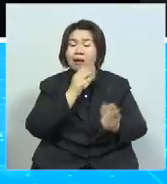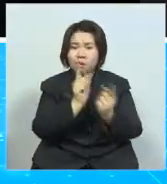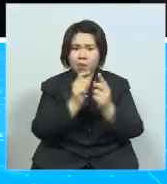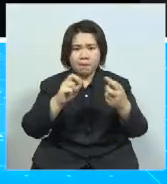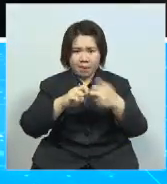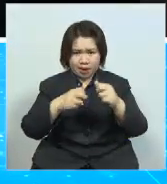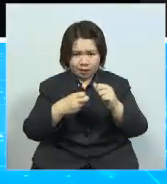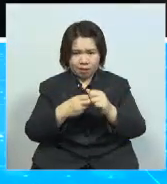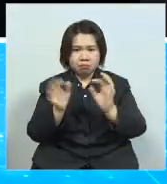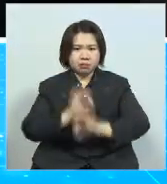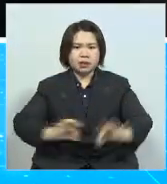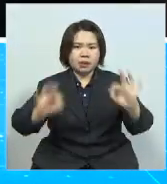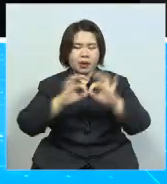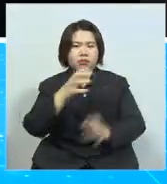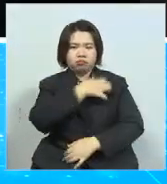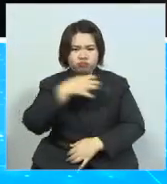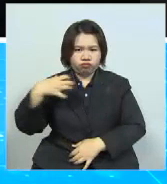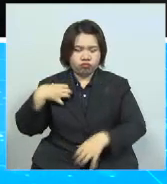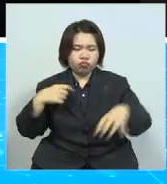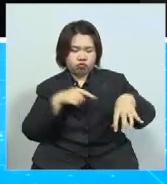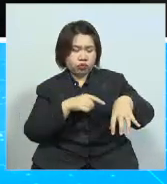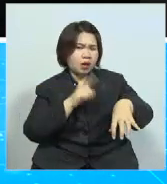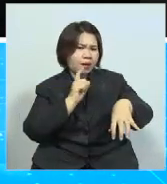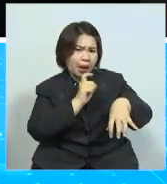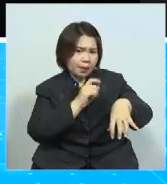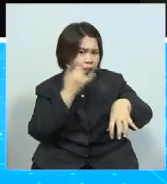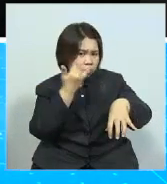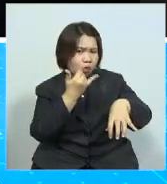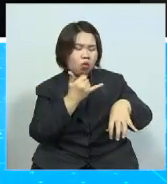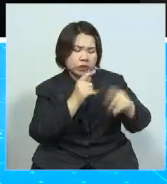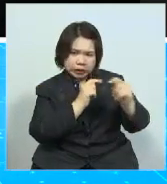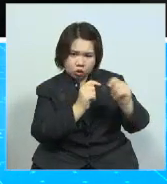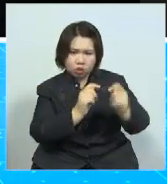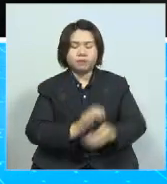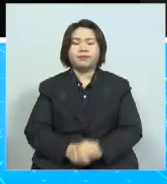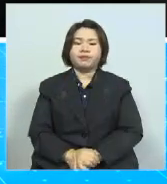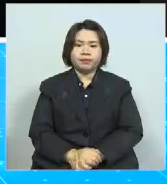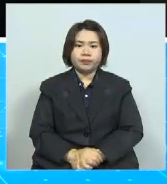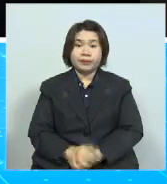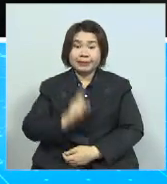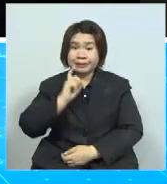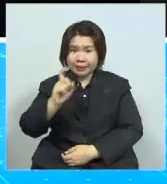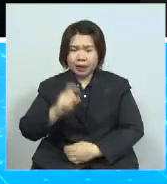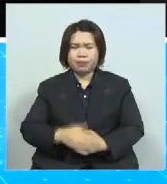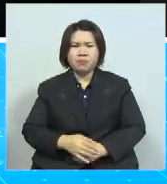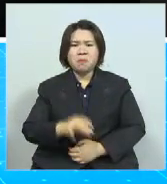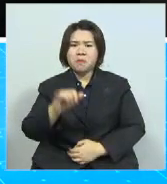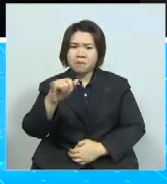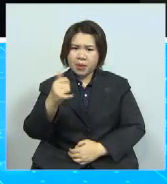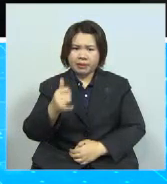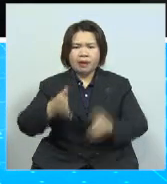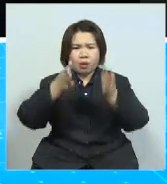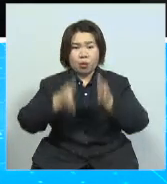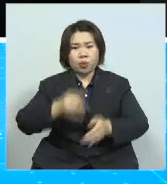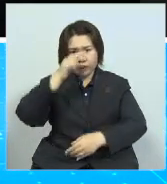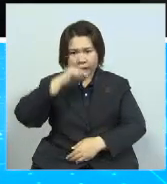ให้ติดต่อทางสถานทูตให้เร็วที่สุดให้ติดต่อให้ได้นะครับแล้วทีนี้ครับท่านครับคนไทยที่มีแพลนหลายคนอาจจะมีแพลนที่อย